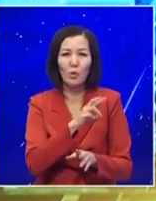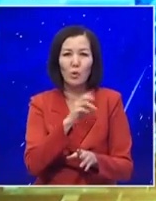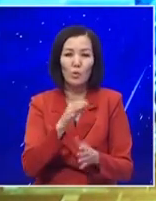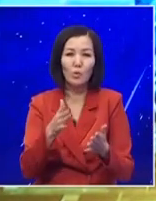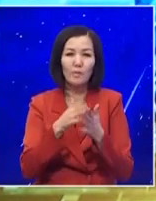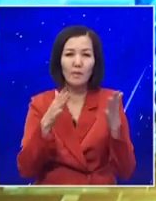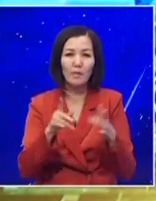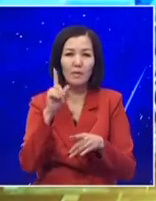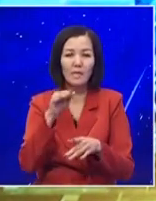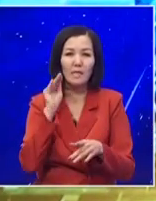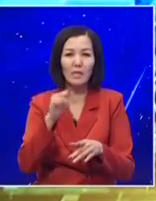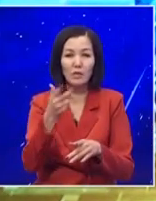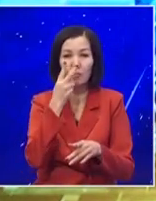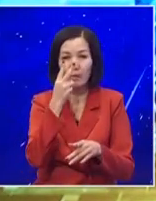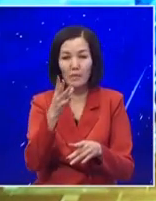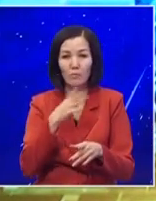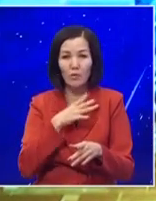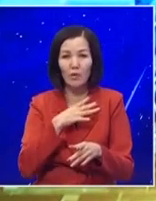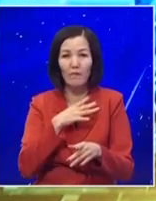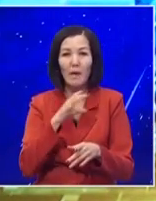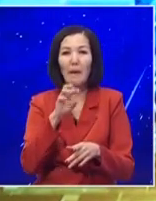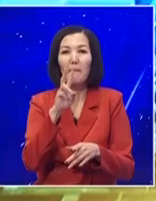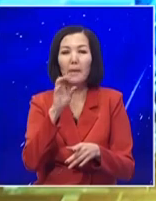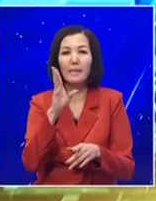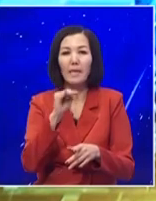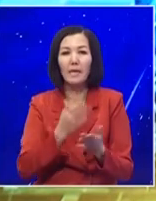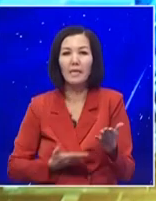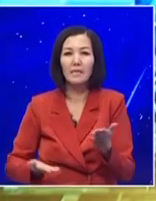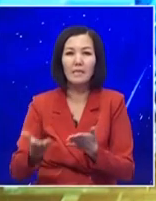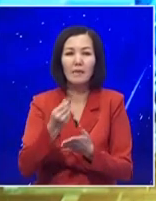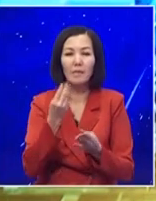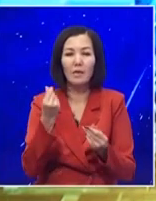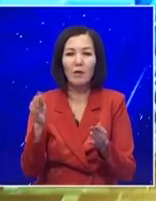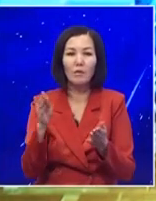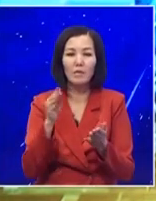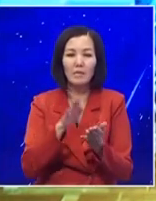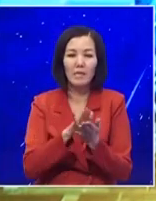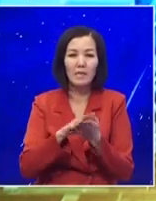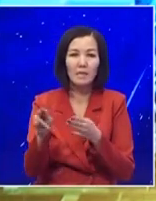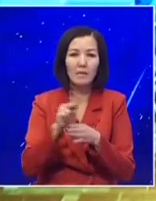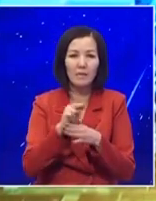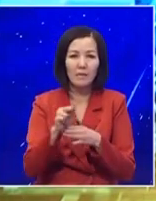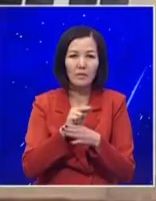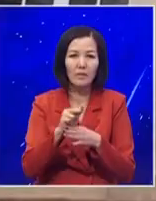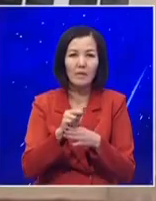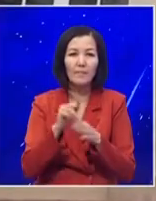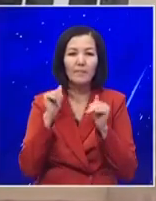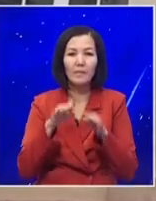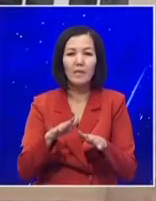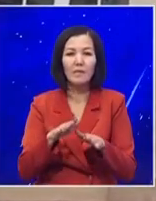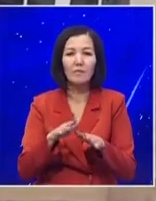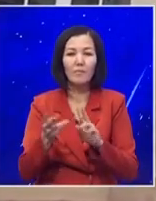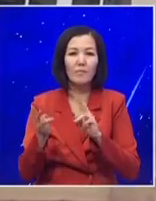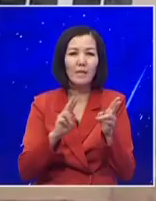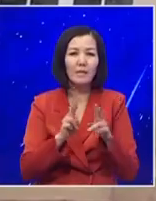100 тысяч просмотров. Монахини таким образом собирают средства на ремонт. Они решили действовать, потому что плясать